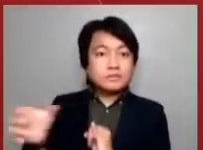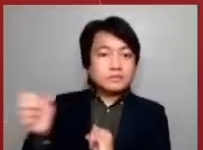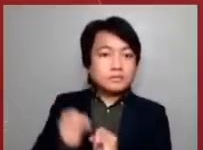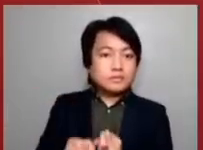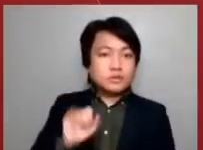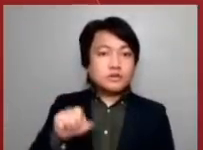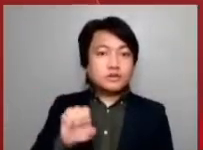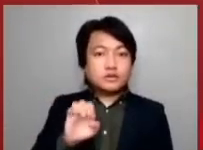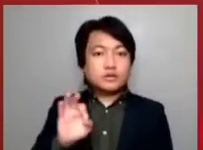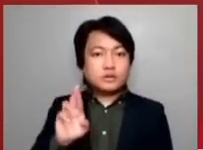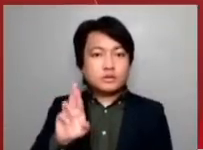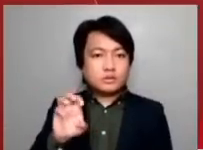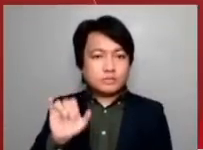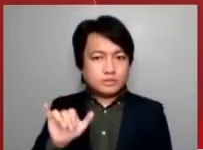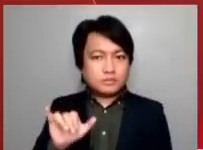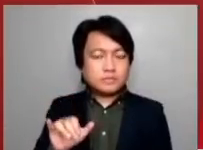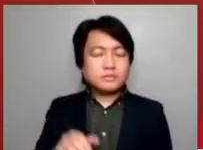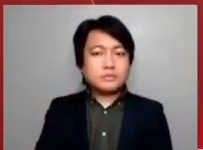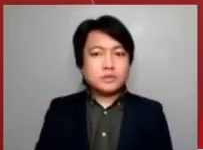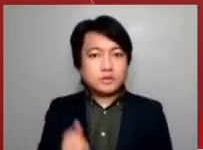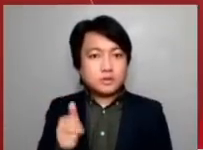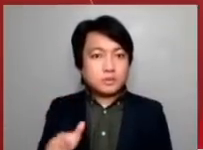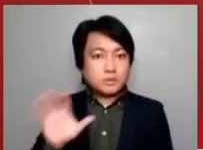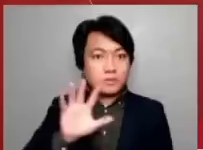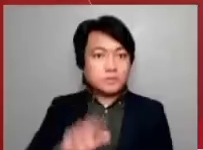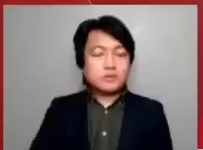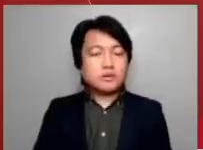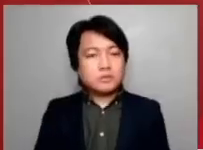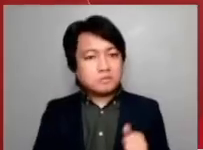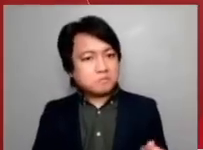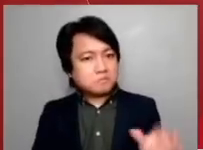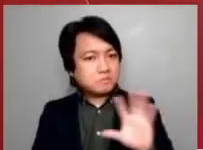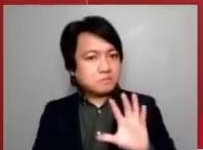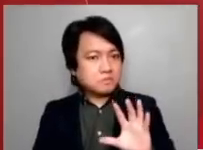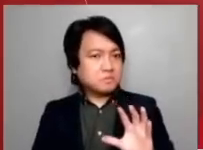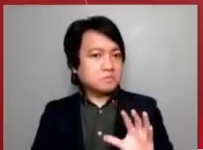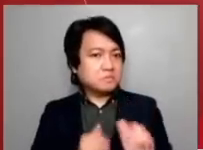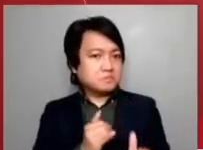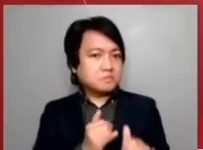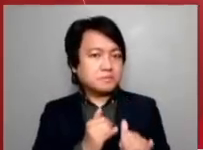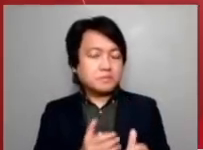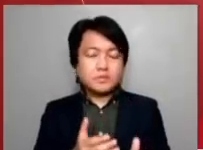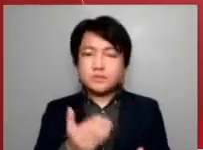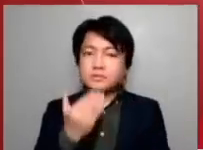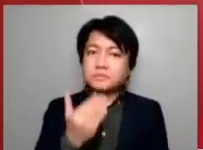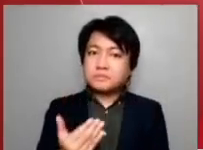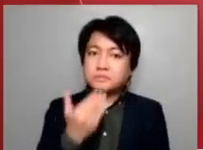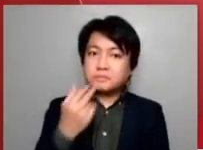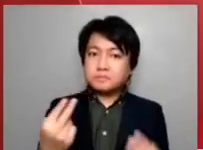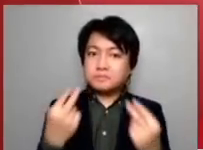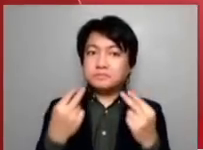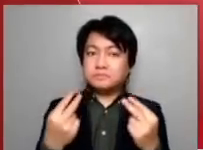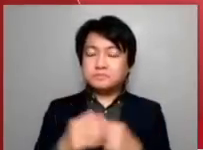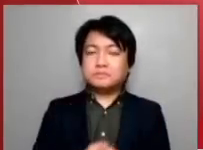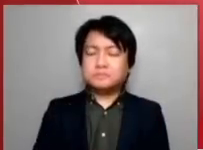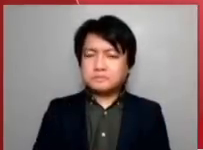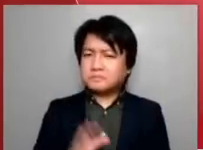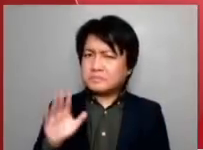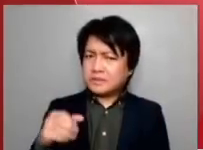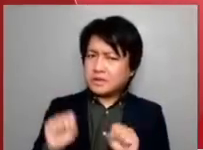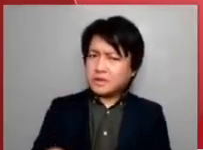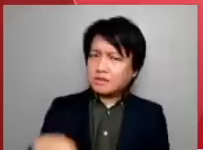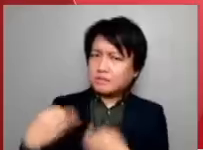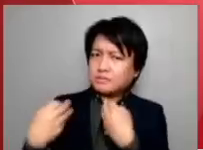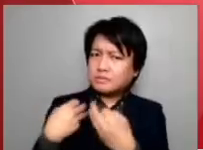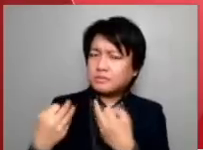po. Magandang umaga, Igan, sa lahat ng mga nanonood na wala. Salamat po. Paki-detalye nga po, yung sinasabing may